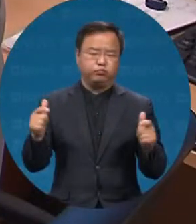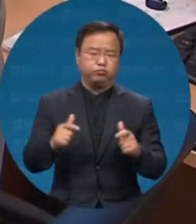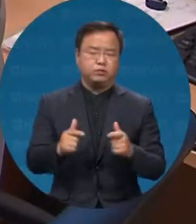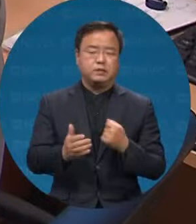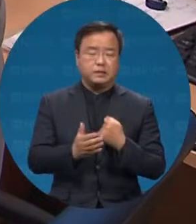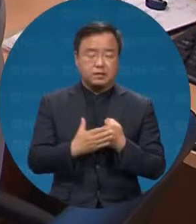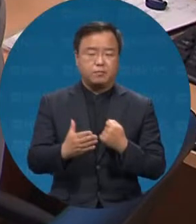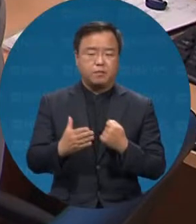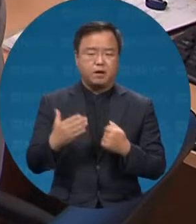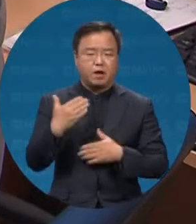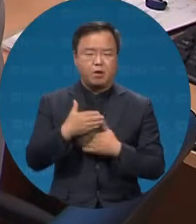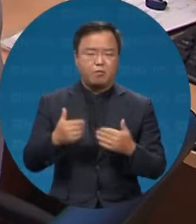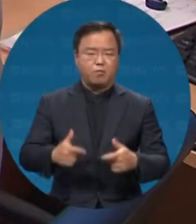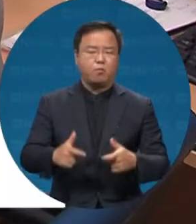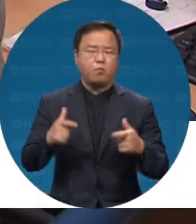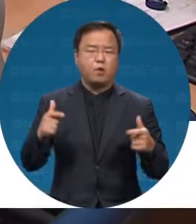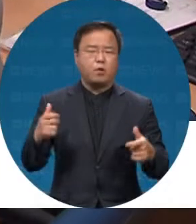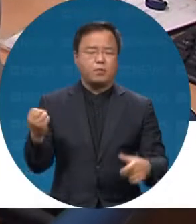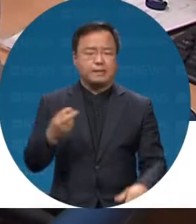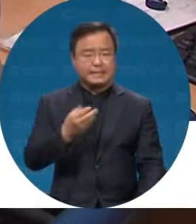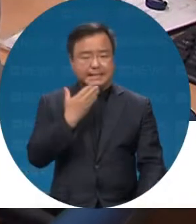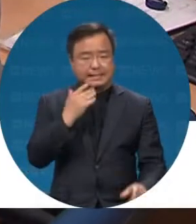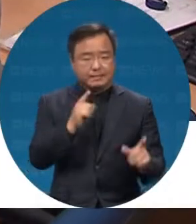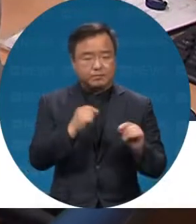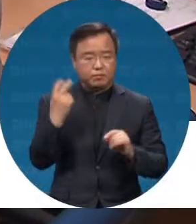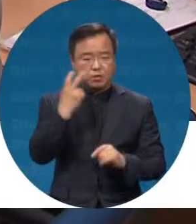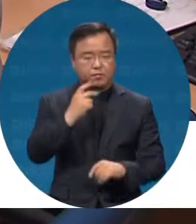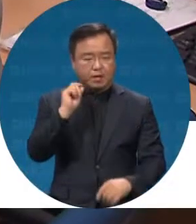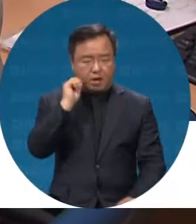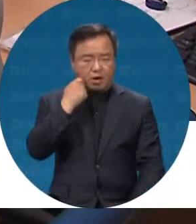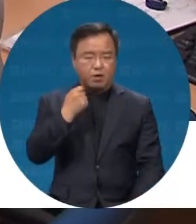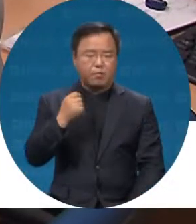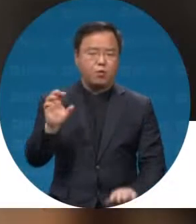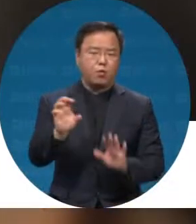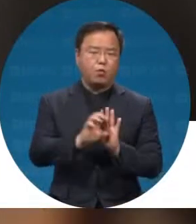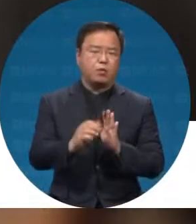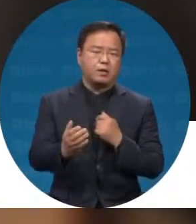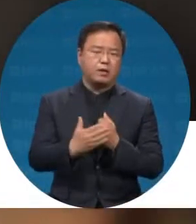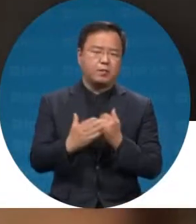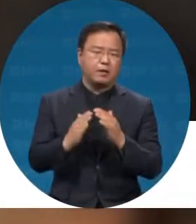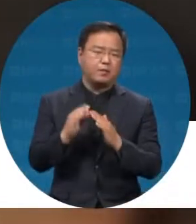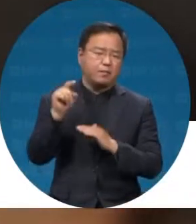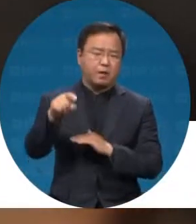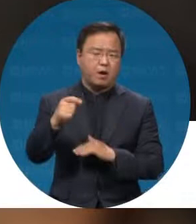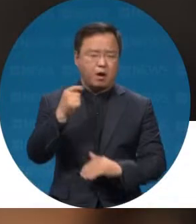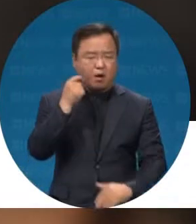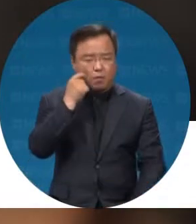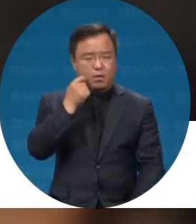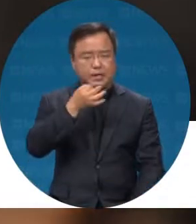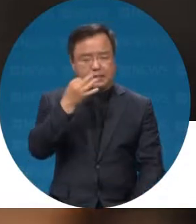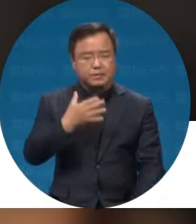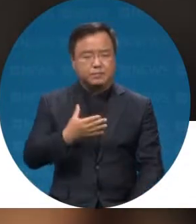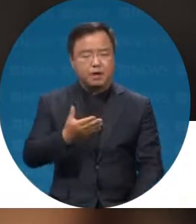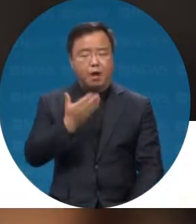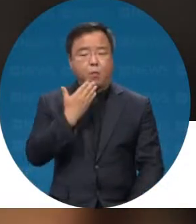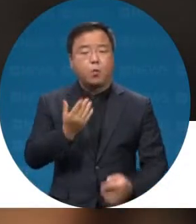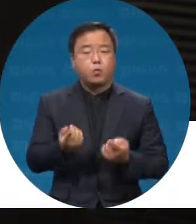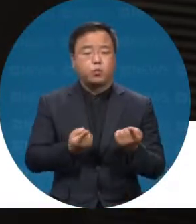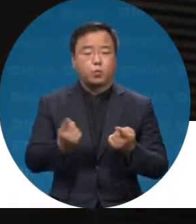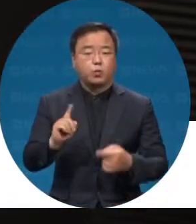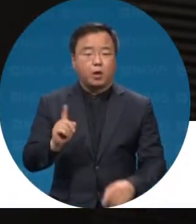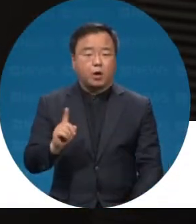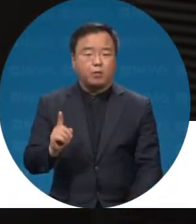졌습니다 뭐 그 굉장하고 공모 그 때 그 먹는거 젖어 어쨌든 것 같아